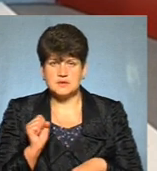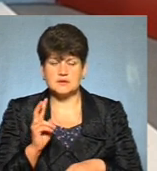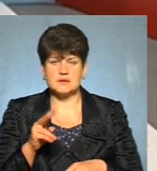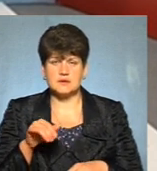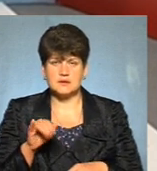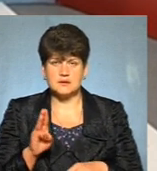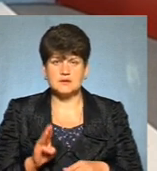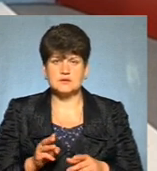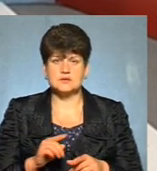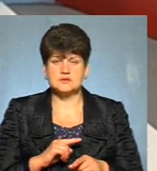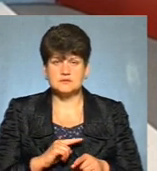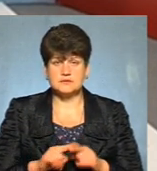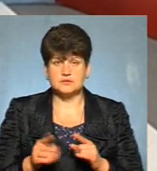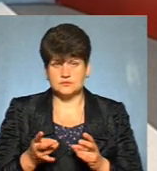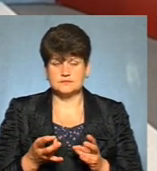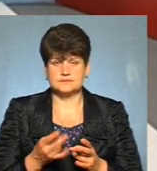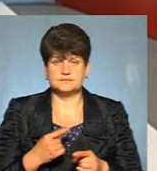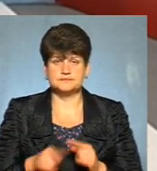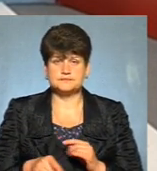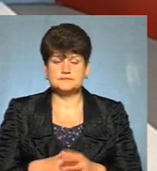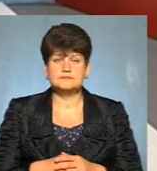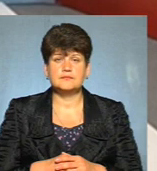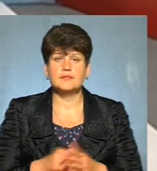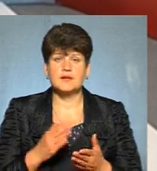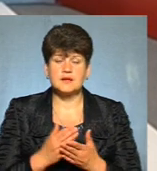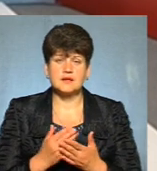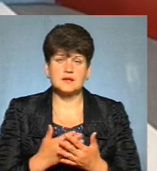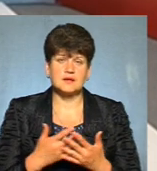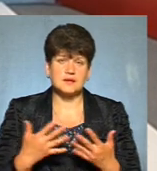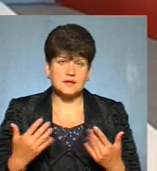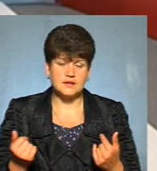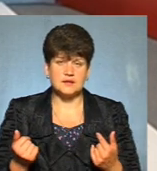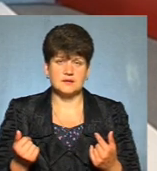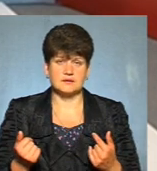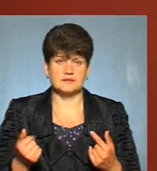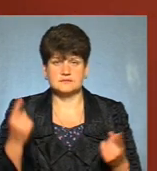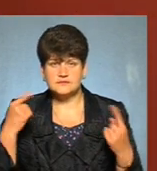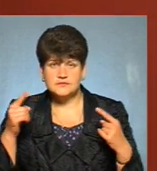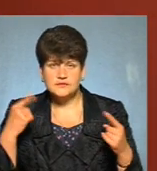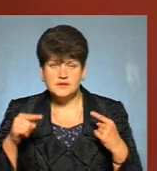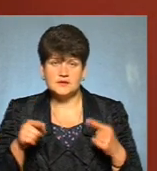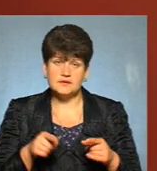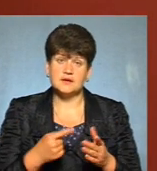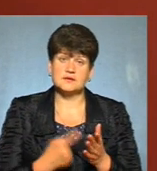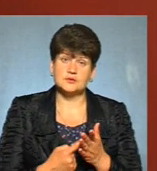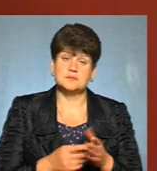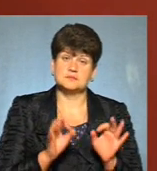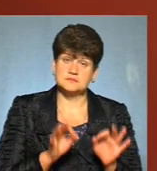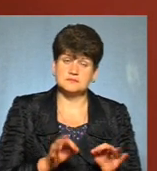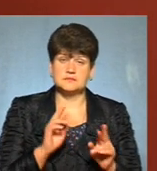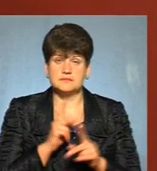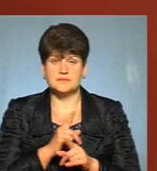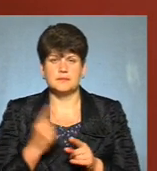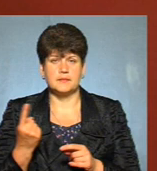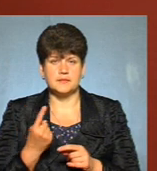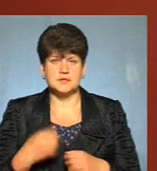це найбажаніше. Я підготувала кілька поширених міфів, а ви їх або підтвердіть, або спростуйте. Перше,